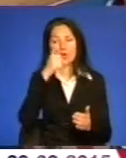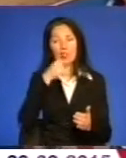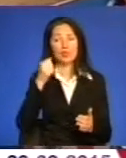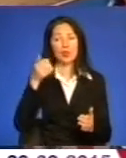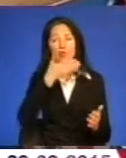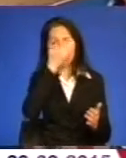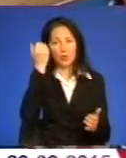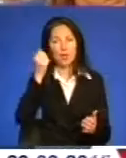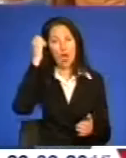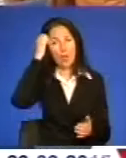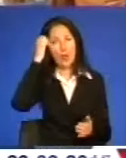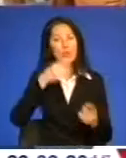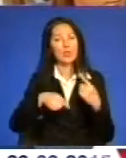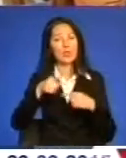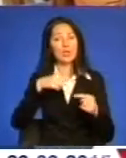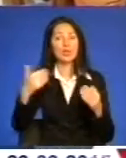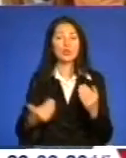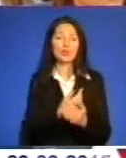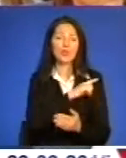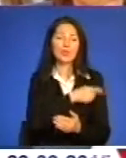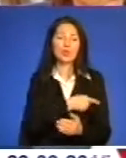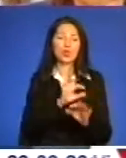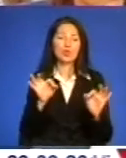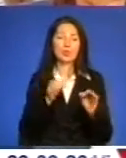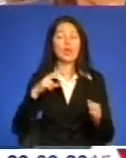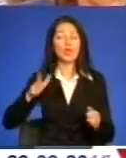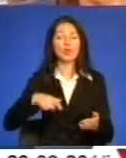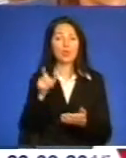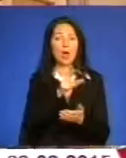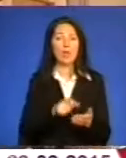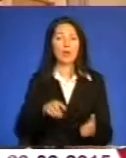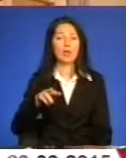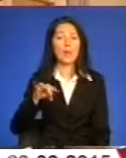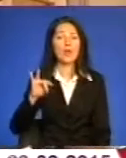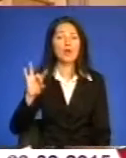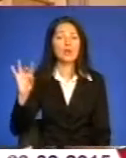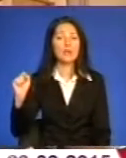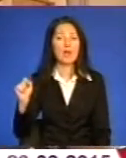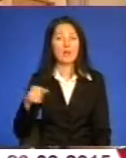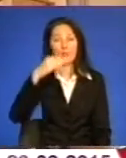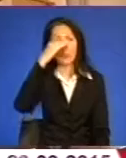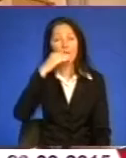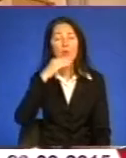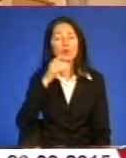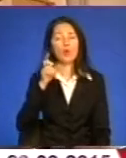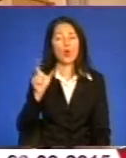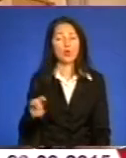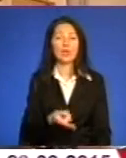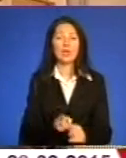Ярмуша повертається з новою силою, розповідає дочка поета Мирослава. Мій батько – людина, яка